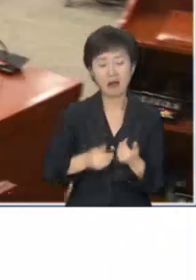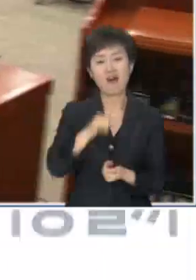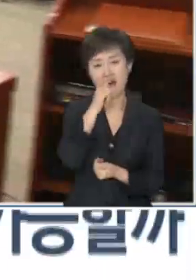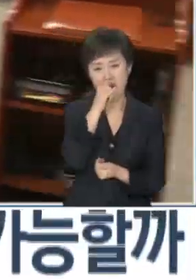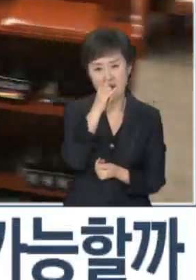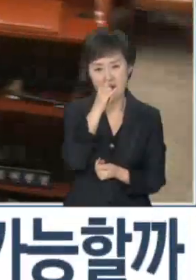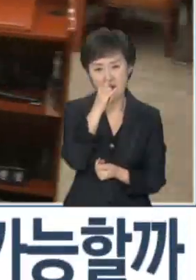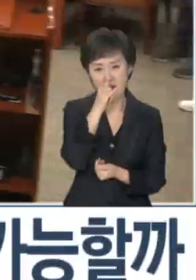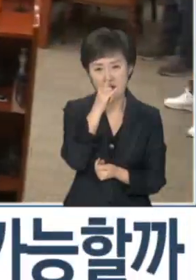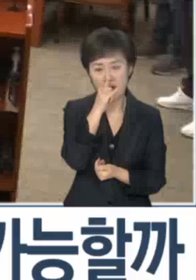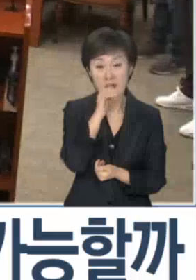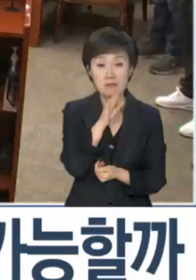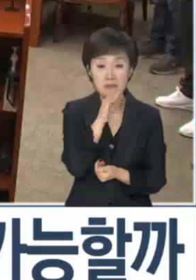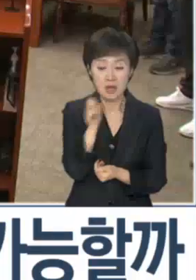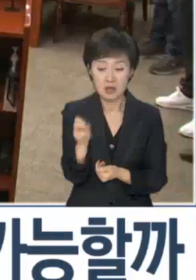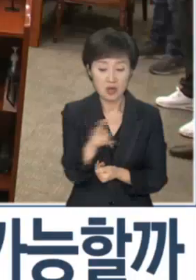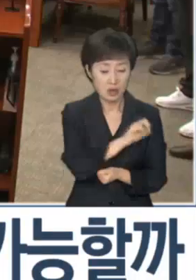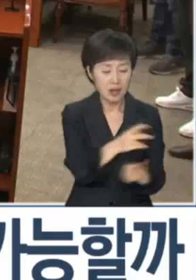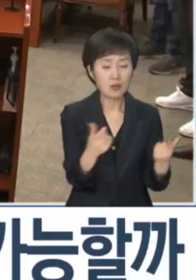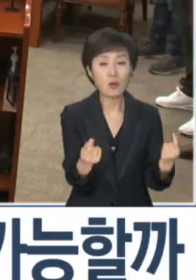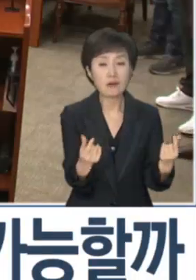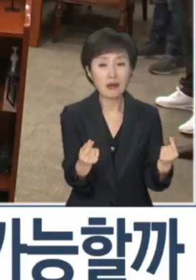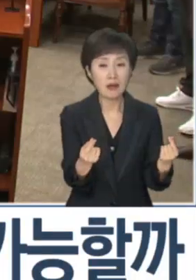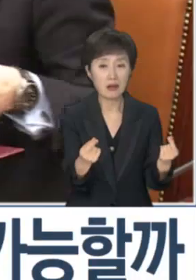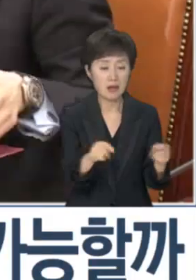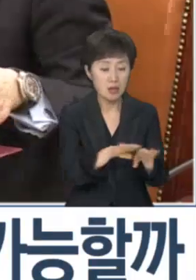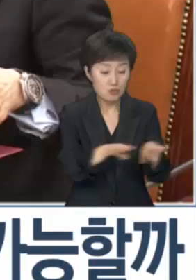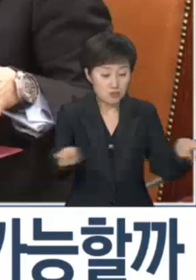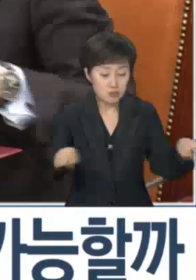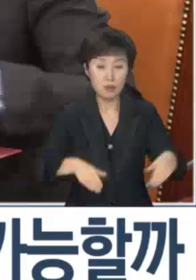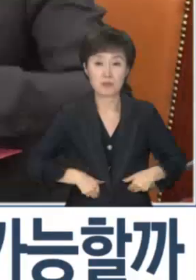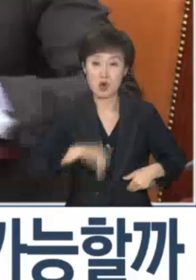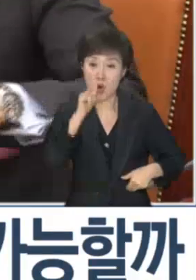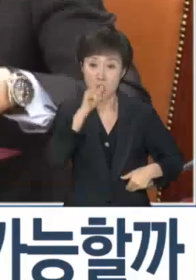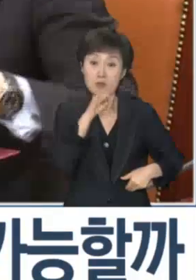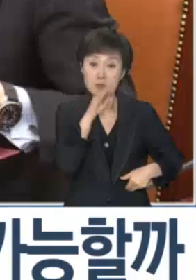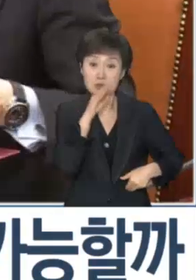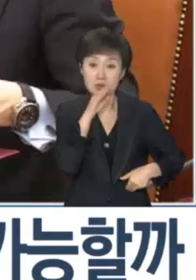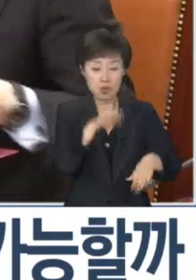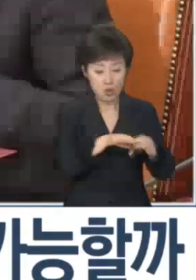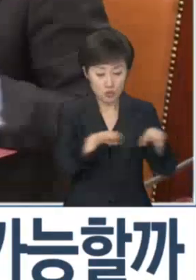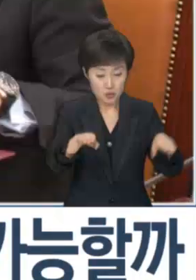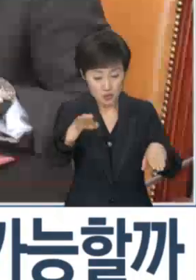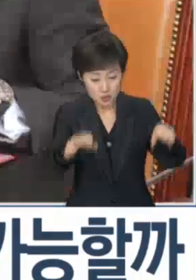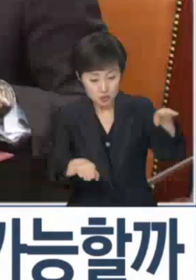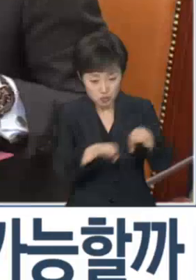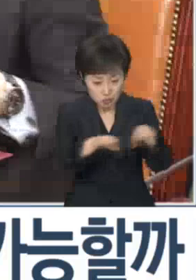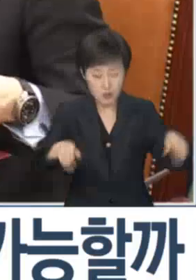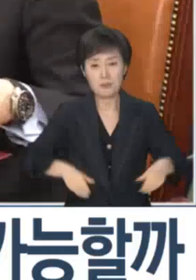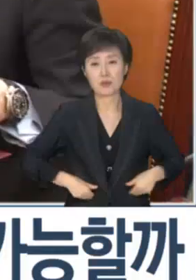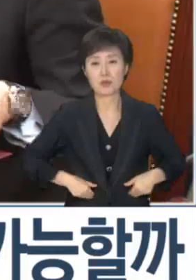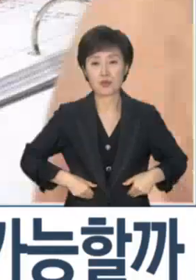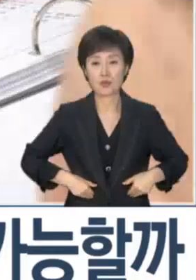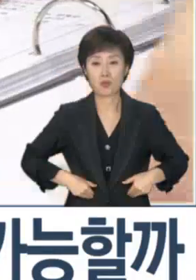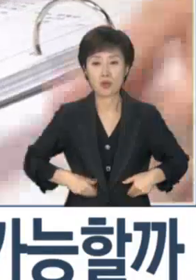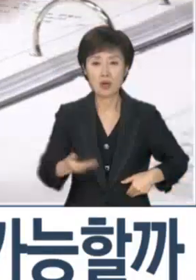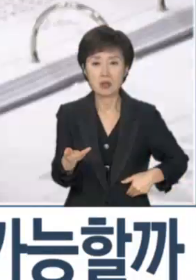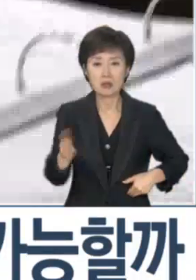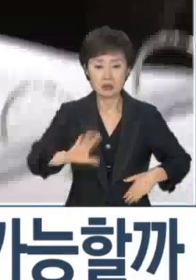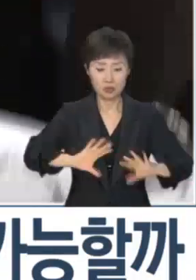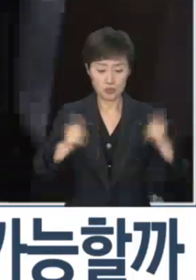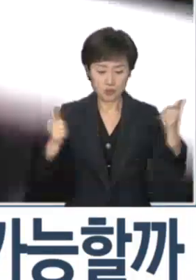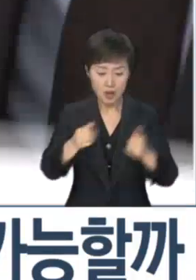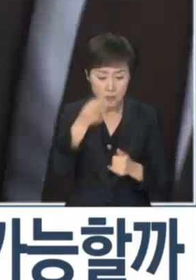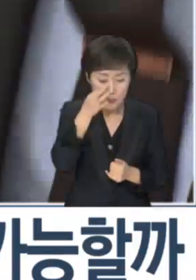일이 여당과 야당 마찬가지입니다. 균형이 필요한 겁니다. 시속게임처럼. 지금 국회를 보면 여당과